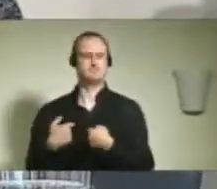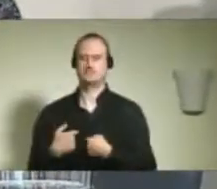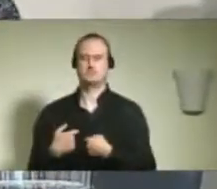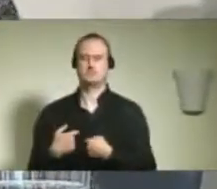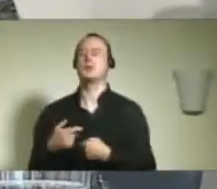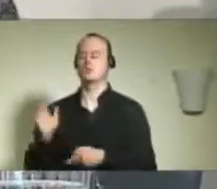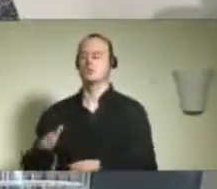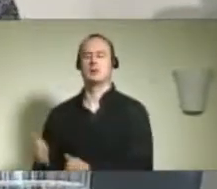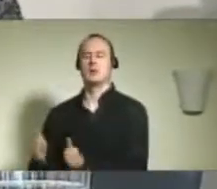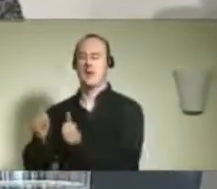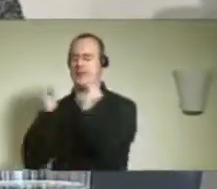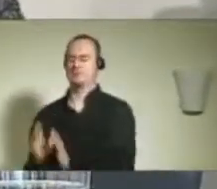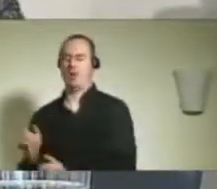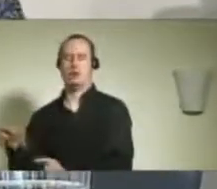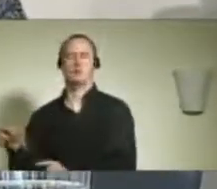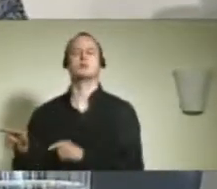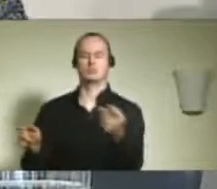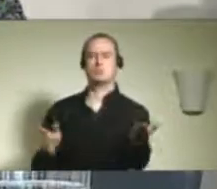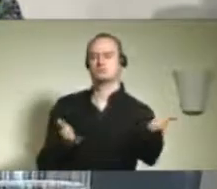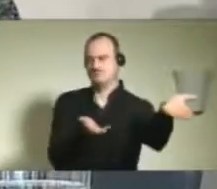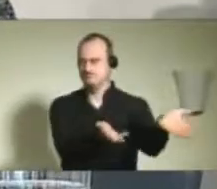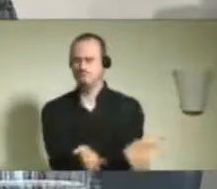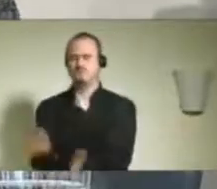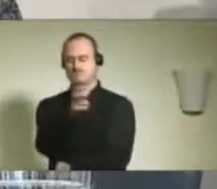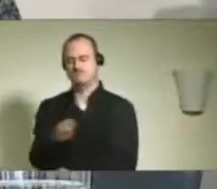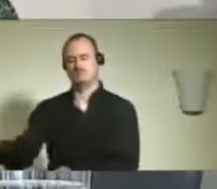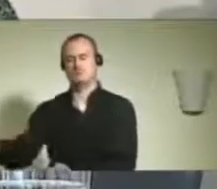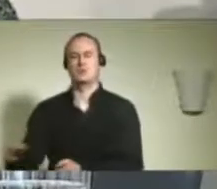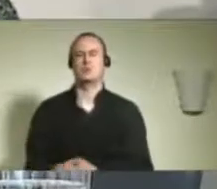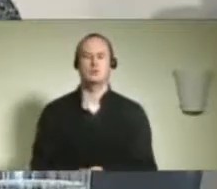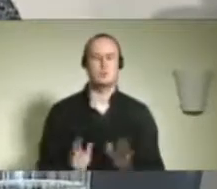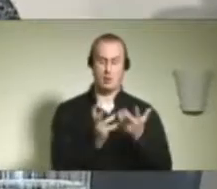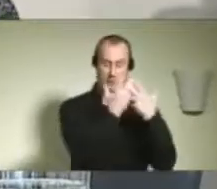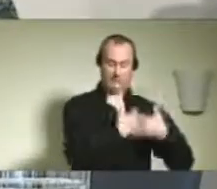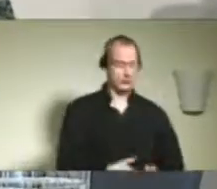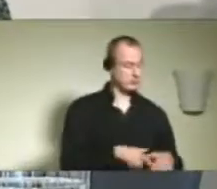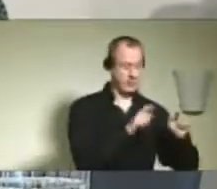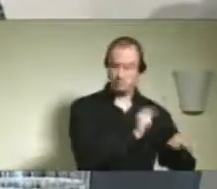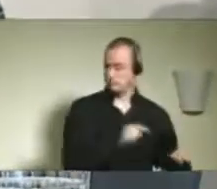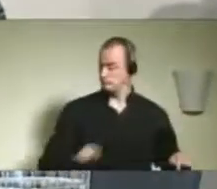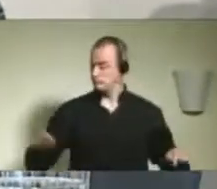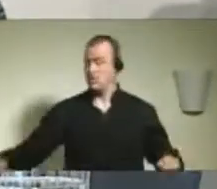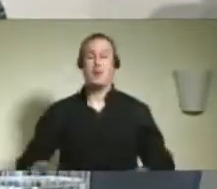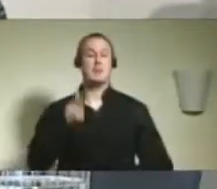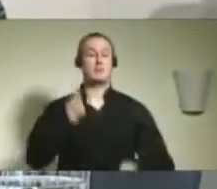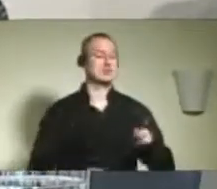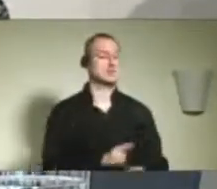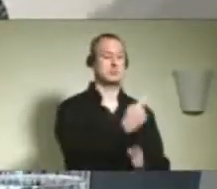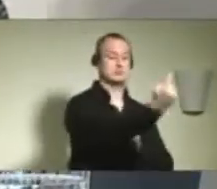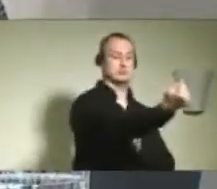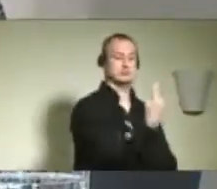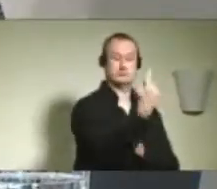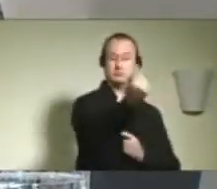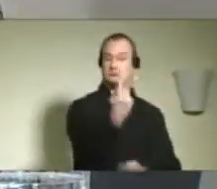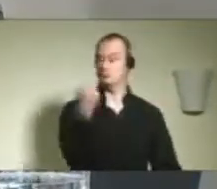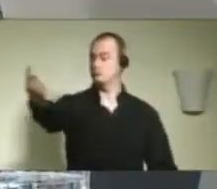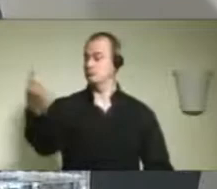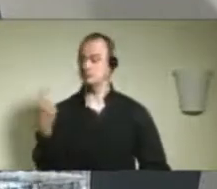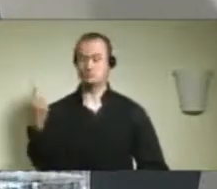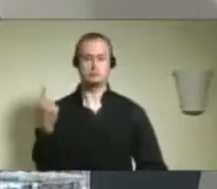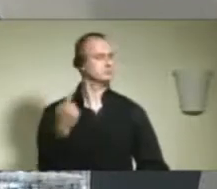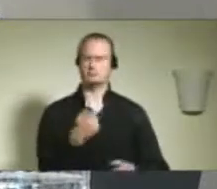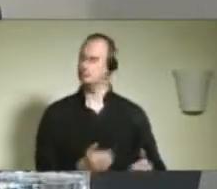au niveau du résultat d'exploitation, oui, mais pour l'instant, on traite tout le monde pareillement. Puis heureusement d'ailleurs, et syndicalement, on le défend.